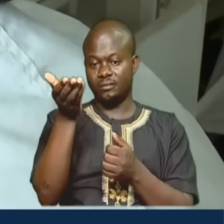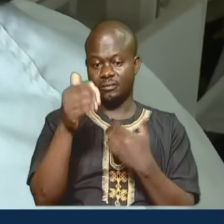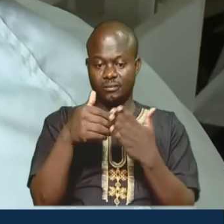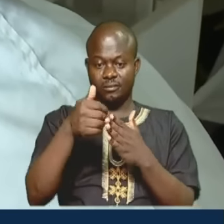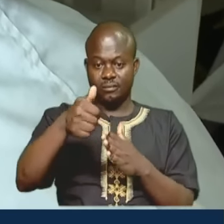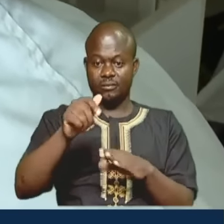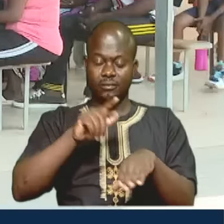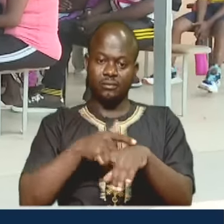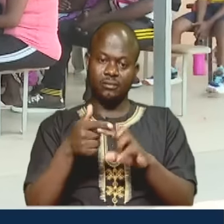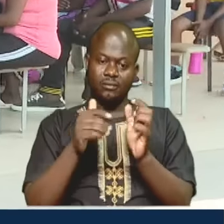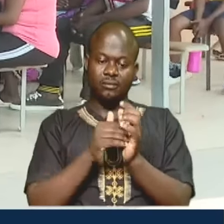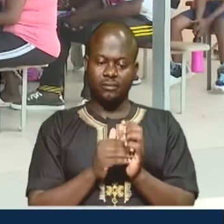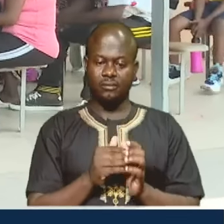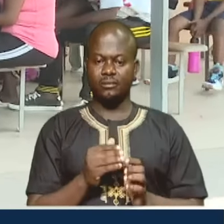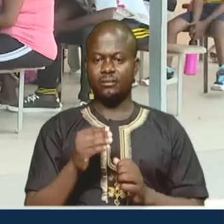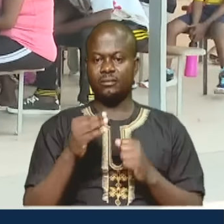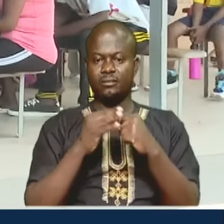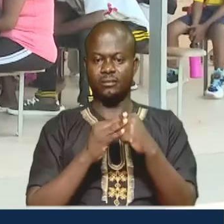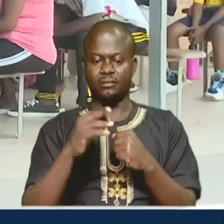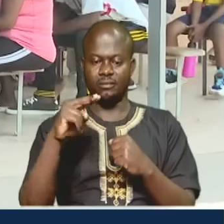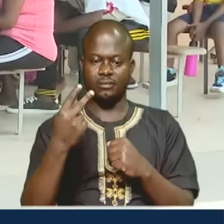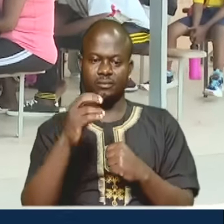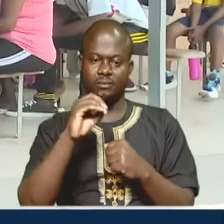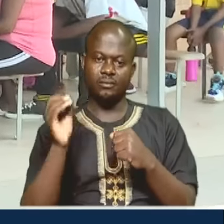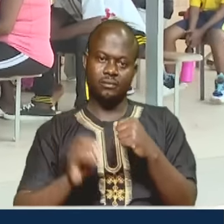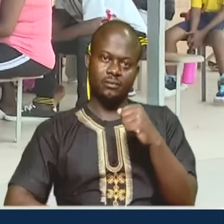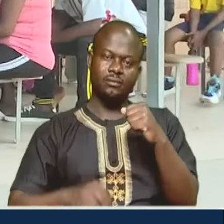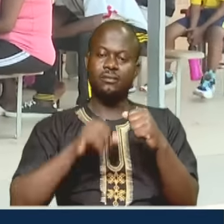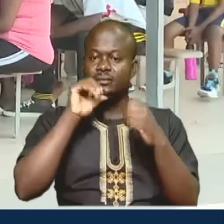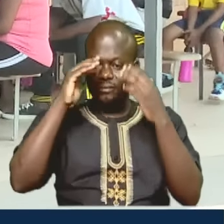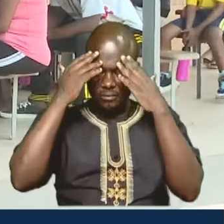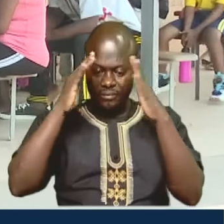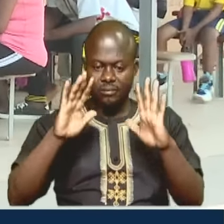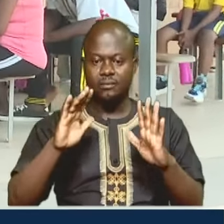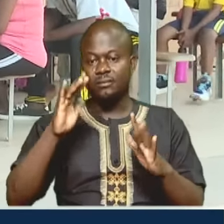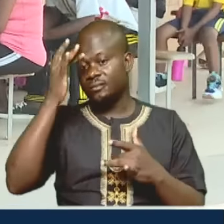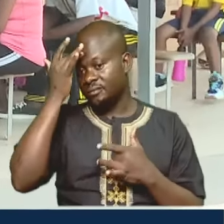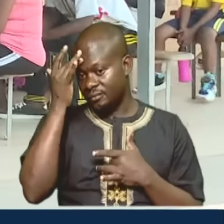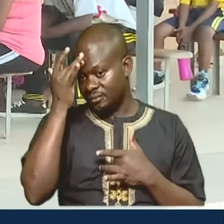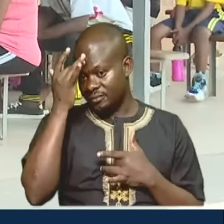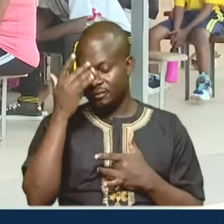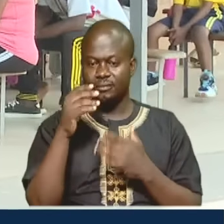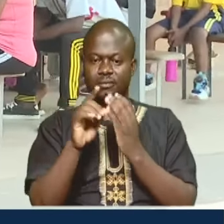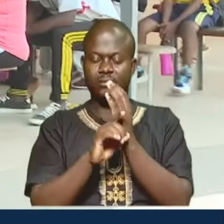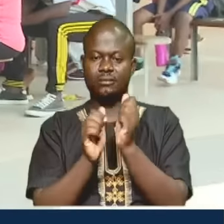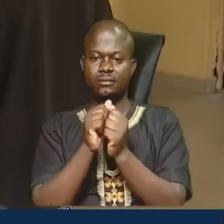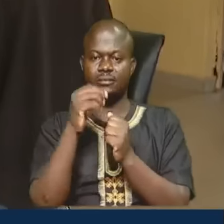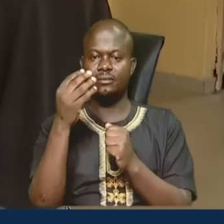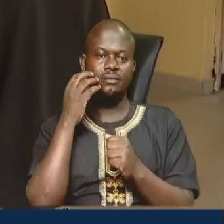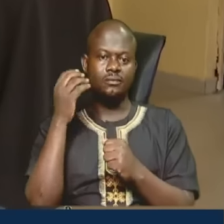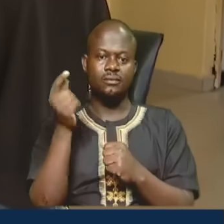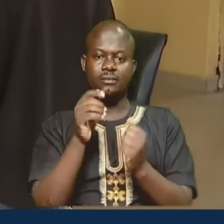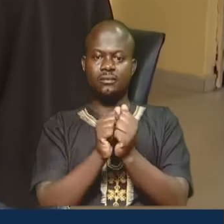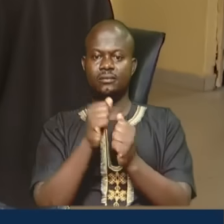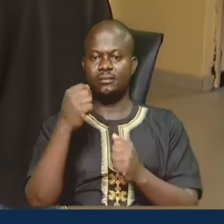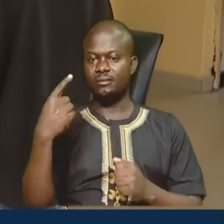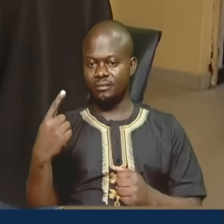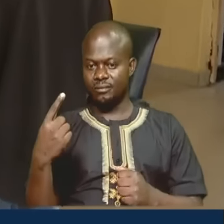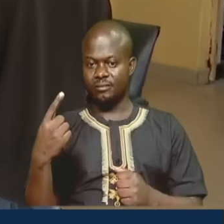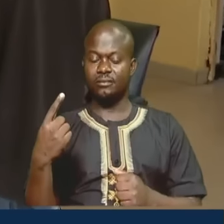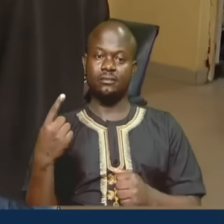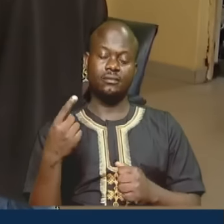kandi 42% by'abarwayi ba diabete ntibari bazi ko bayirwaye Kuri itariki ya 14 Ugushyingo u Rwanda